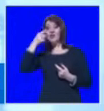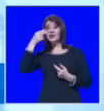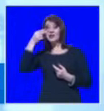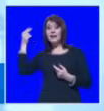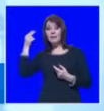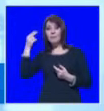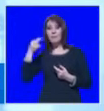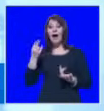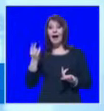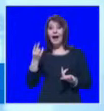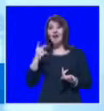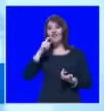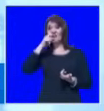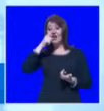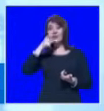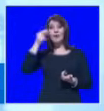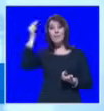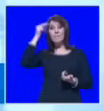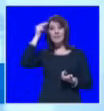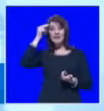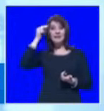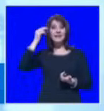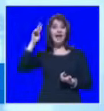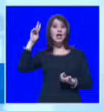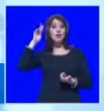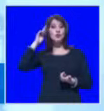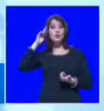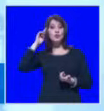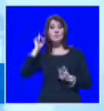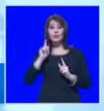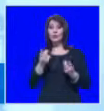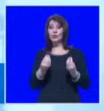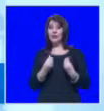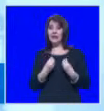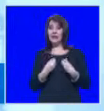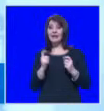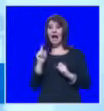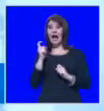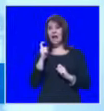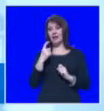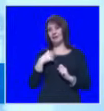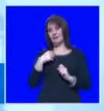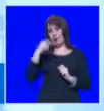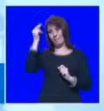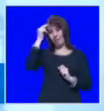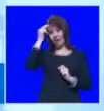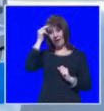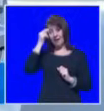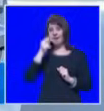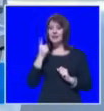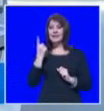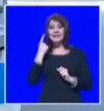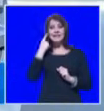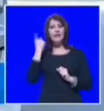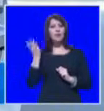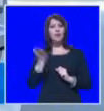българските служби. Българските служби са тези, които трябва да гарантират сигурността на страната. И знаете, че ние от доста време